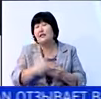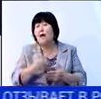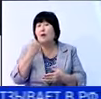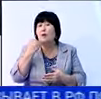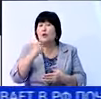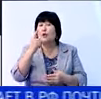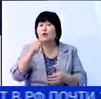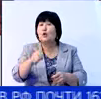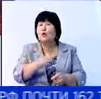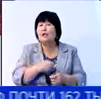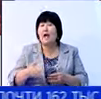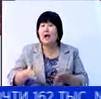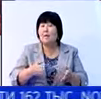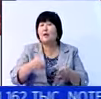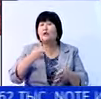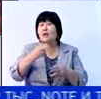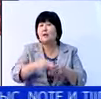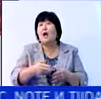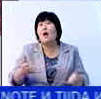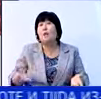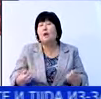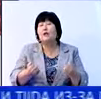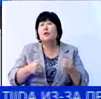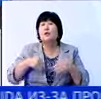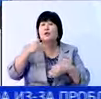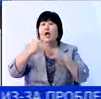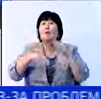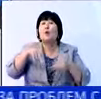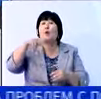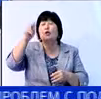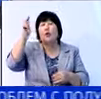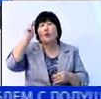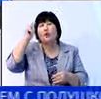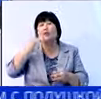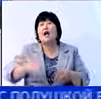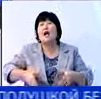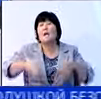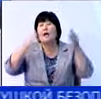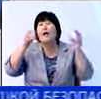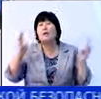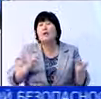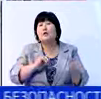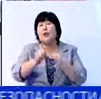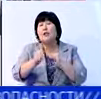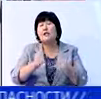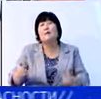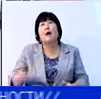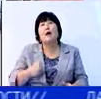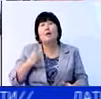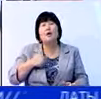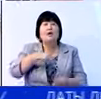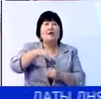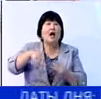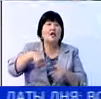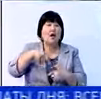преодоление 100-метровой полосы препятствий, подъем по штурмовой лестнице на учебную башню, пожарная эстафета и боевое